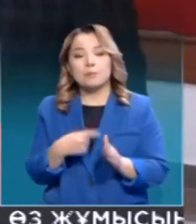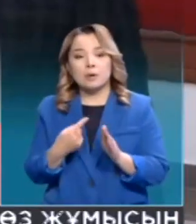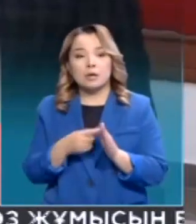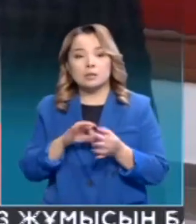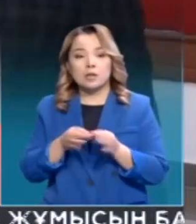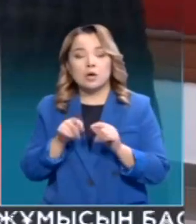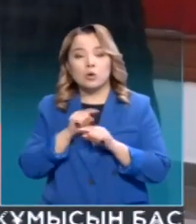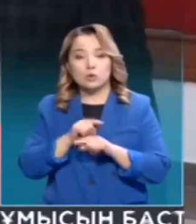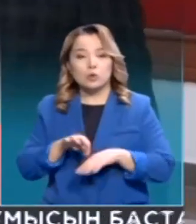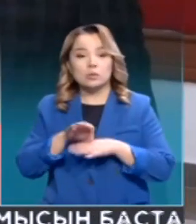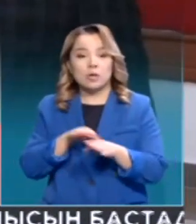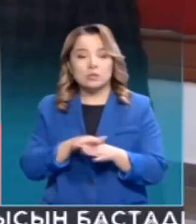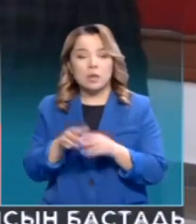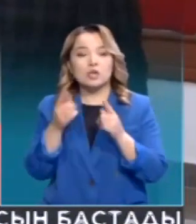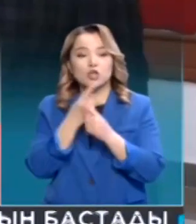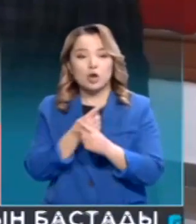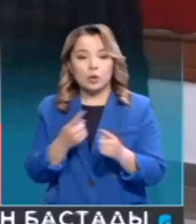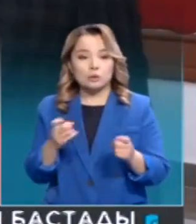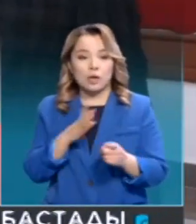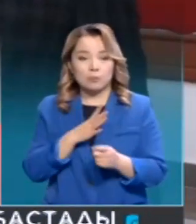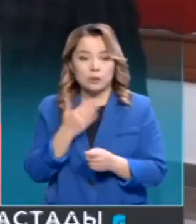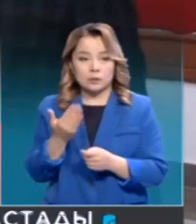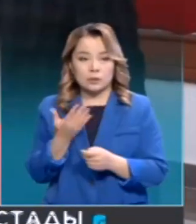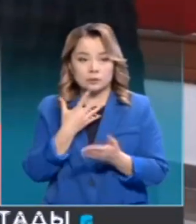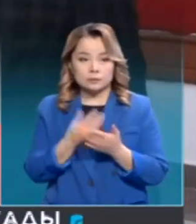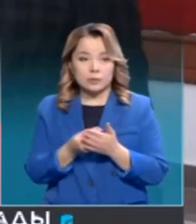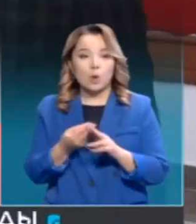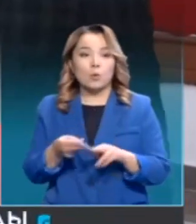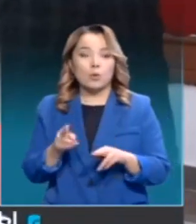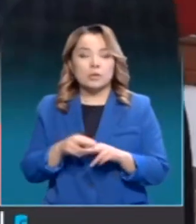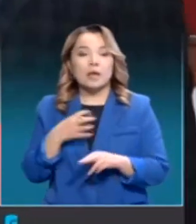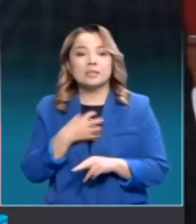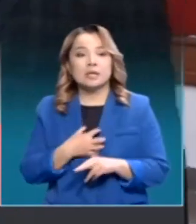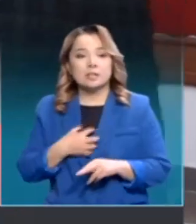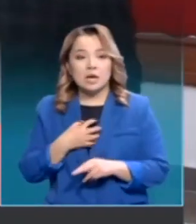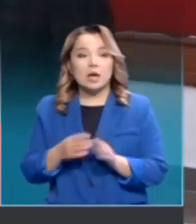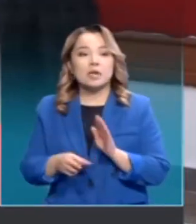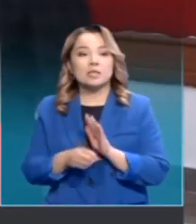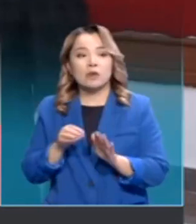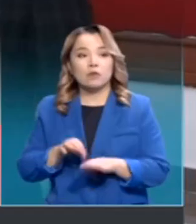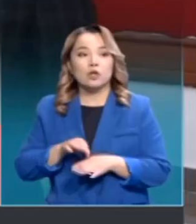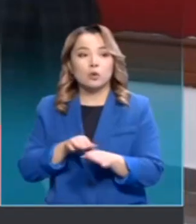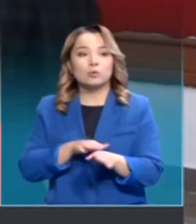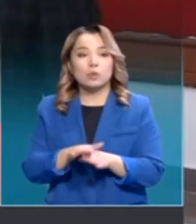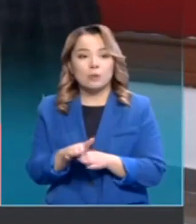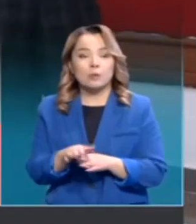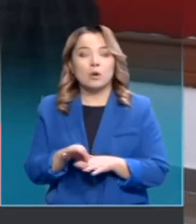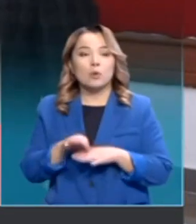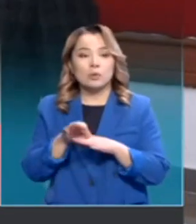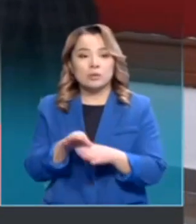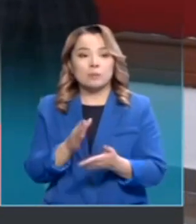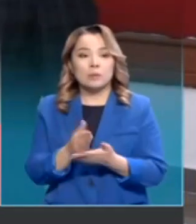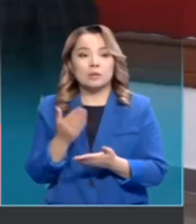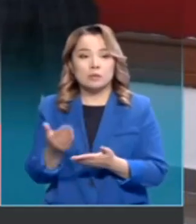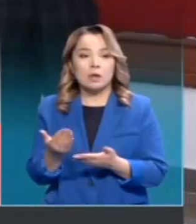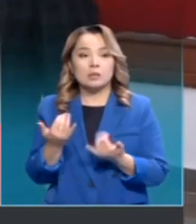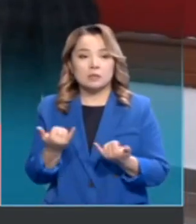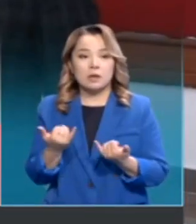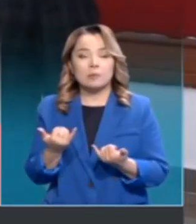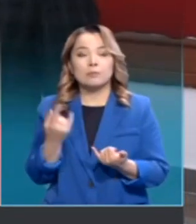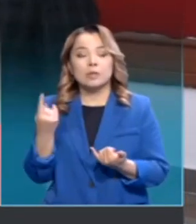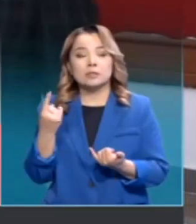байланысты үндеуін жолдауын жариялап еді. Осының негізінде референдум өткізілді. Ал